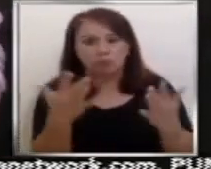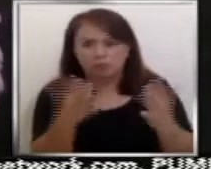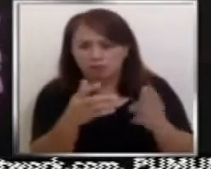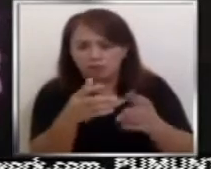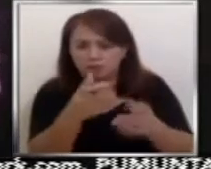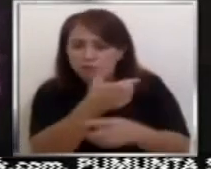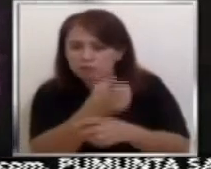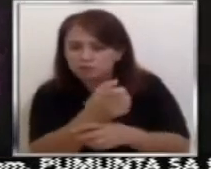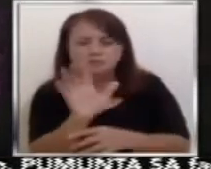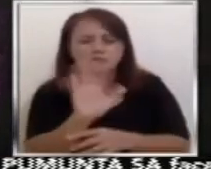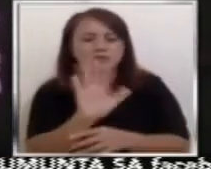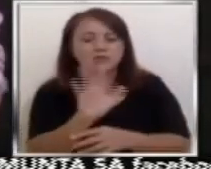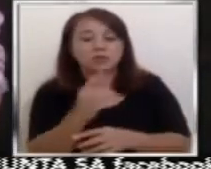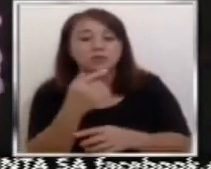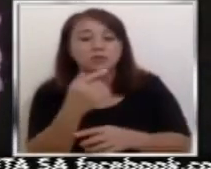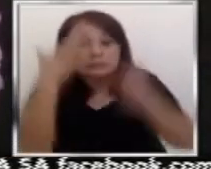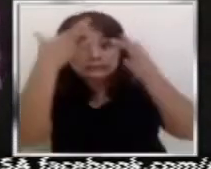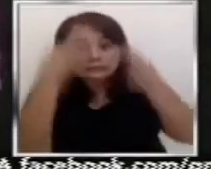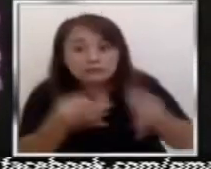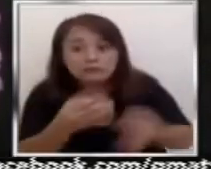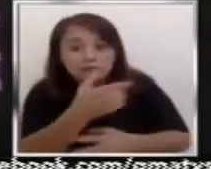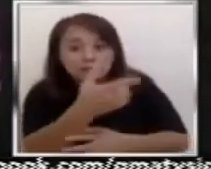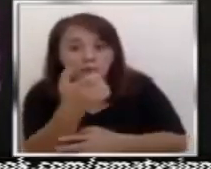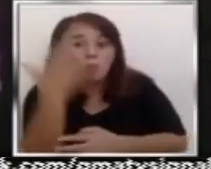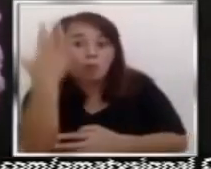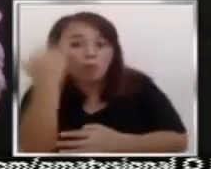barilin si Ragos ay bilang proteksyon daw